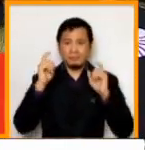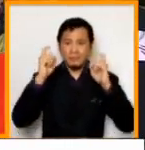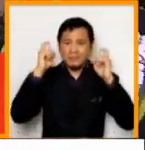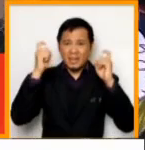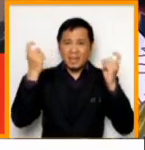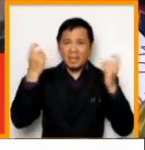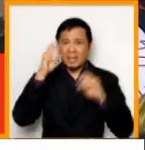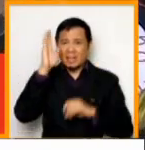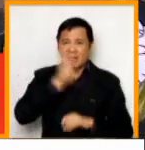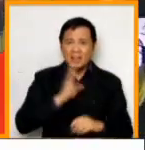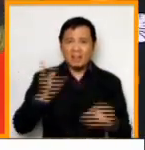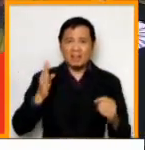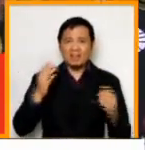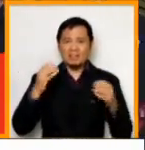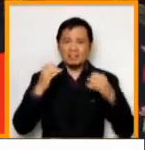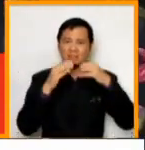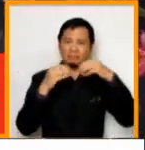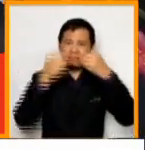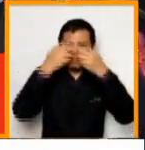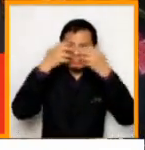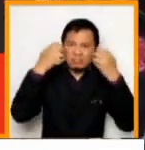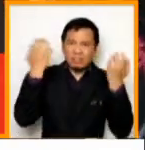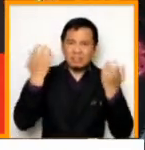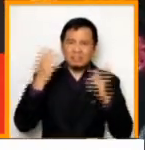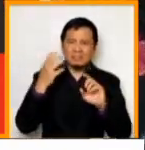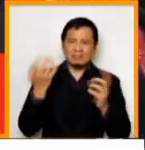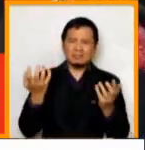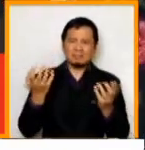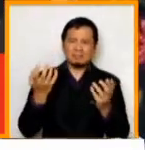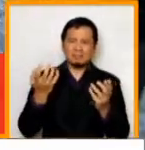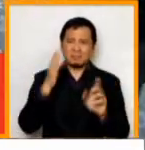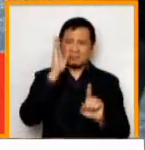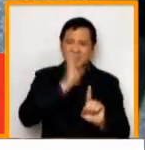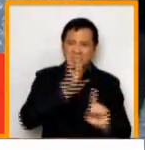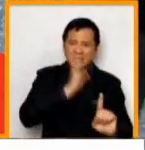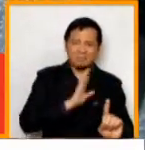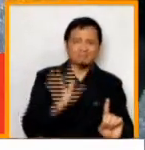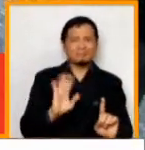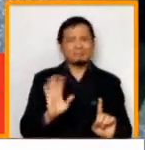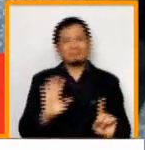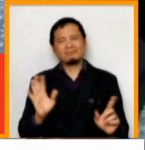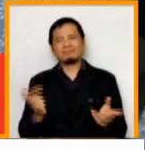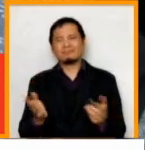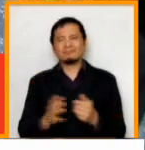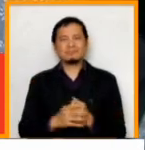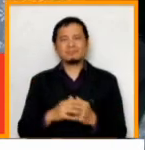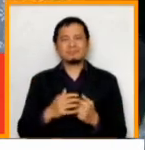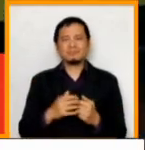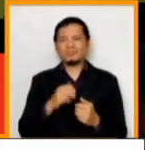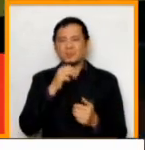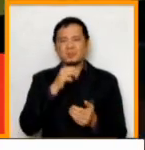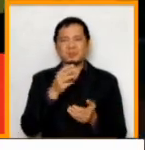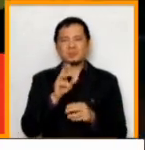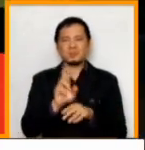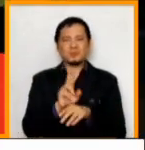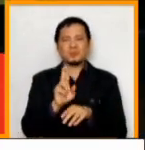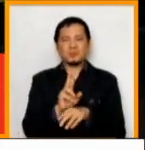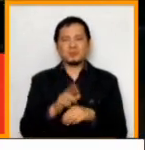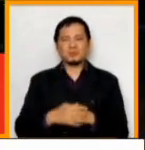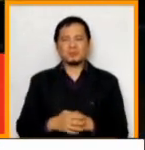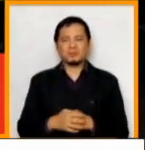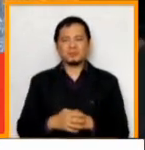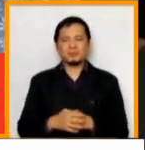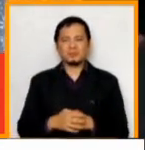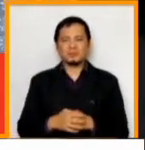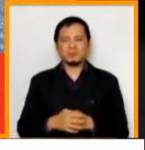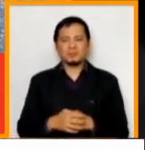magasgas, malabo. Pag naglakad ka, may malalim, may mababaw. Parang mas okay pag wala eh, kasi mahirap nga yung huminga,